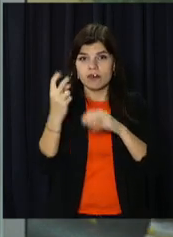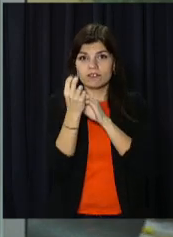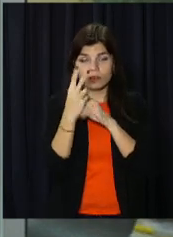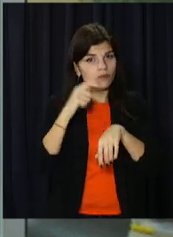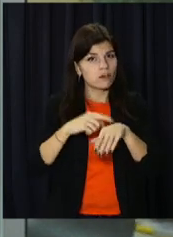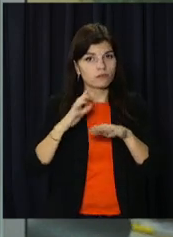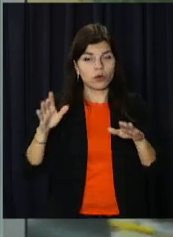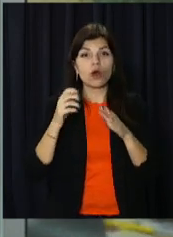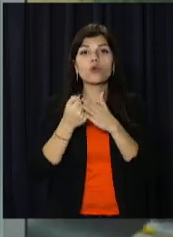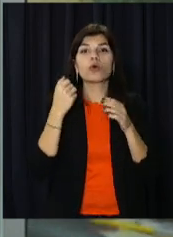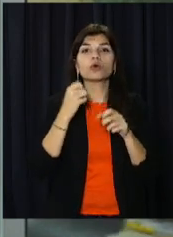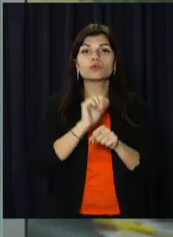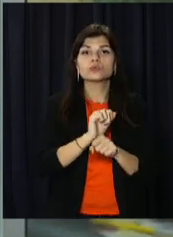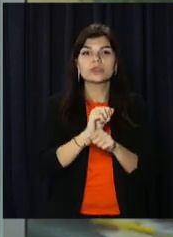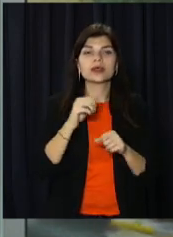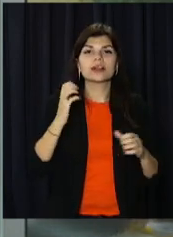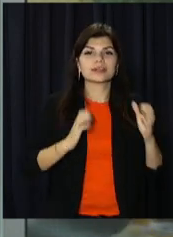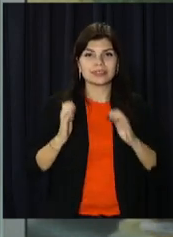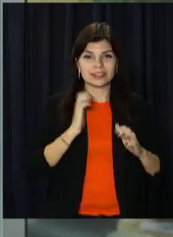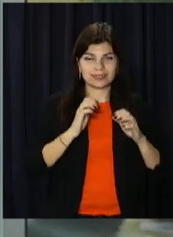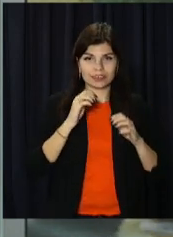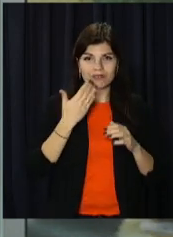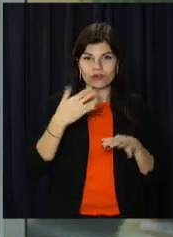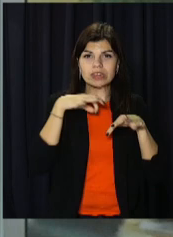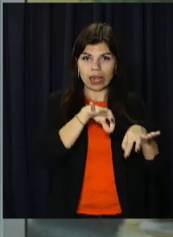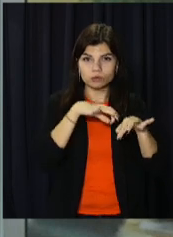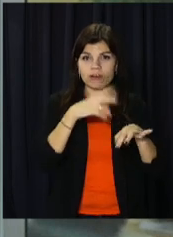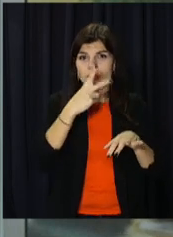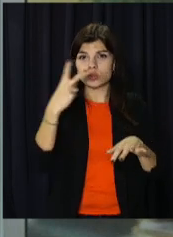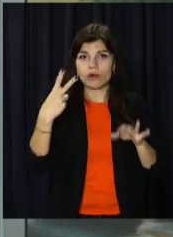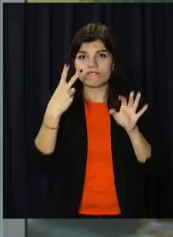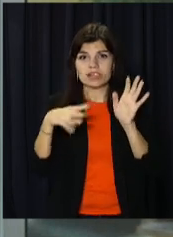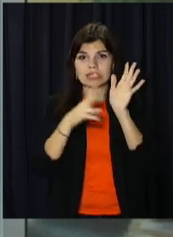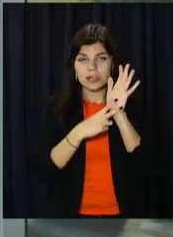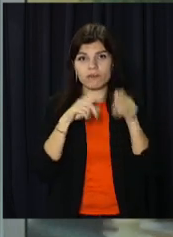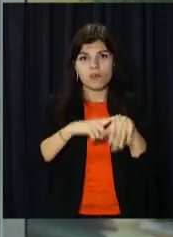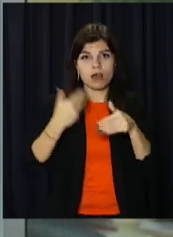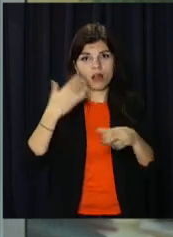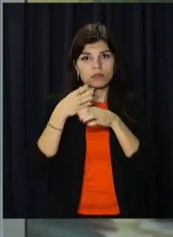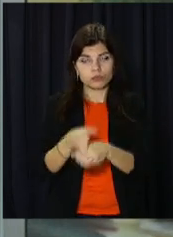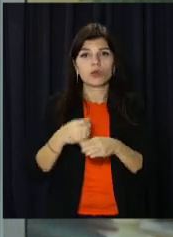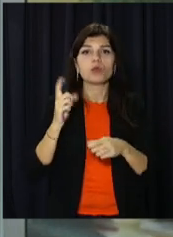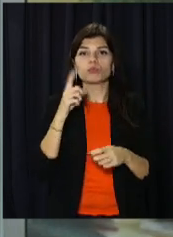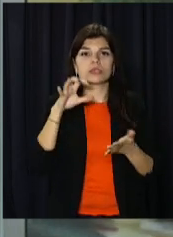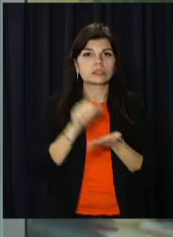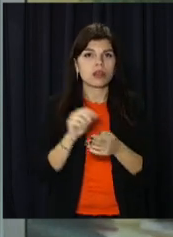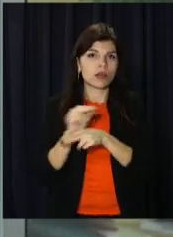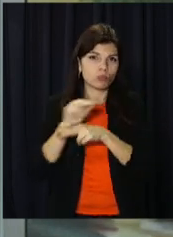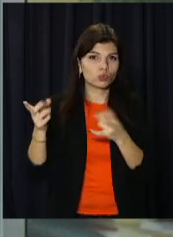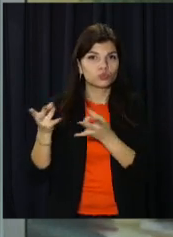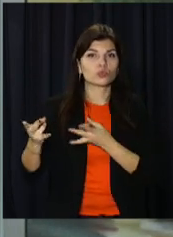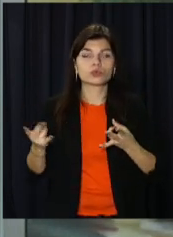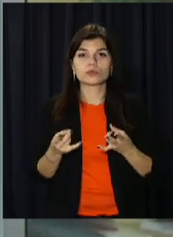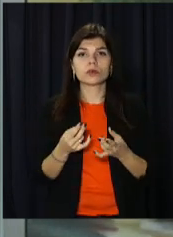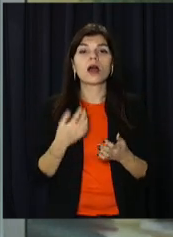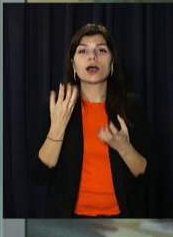22.12, а від зупинки Транспортний університет – у 22.27. І це остання інформація на цю годину. Ще більше новин читайте